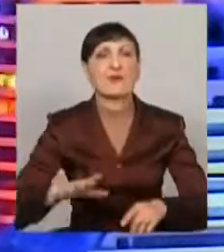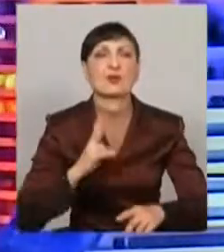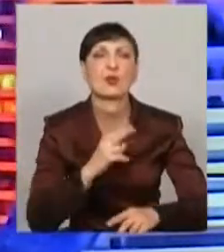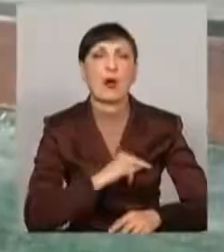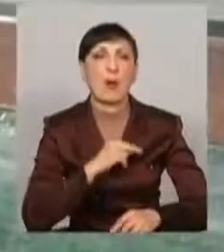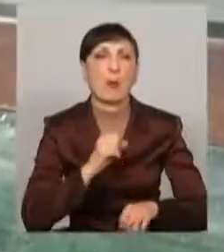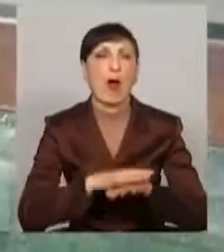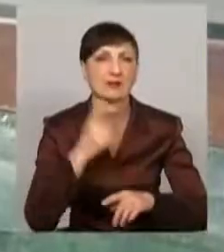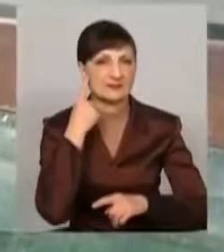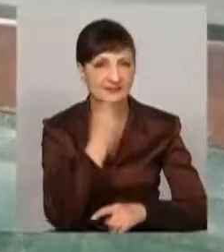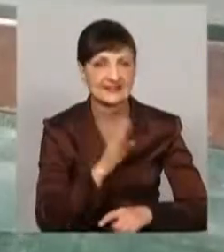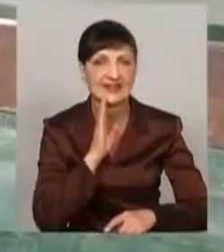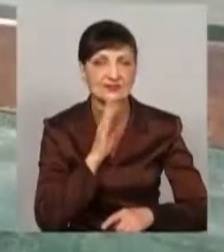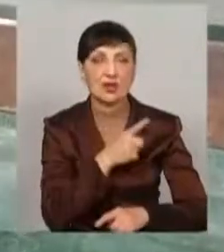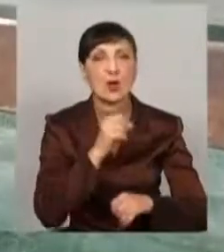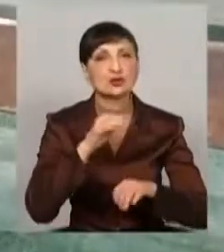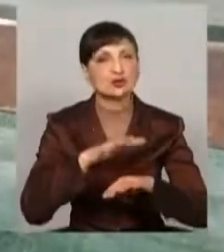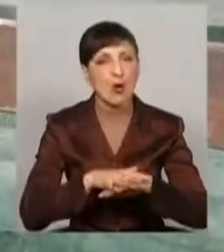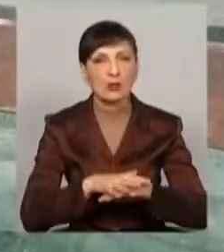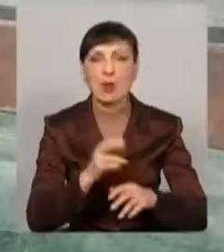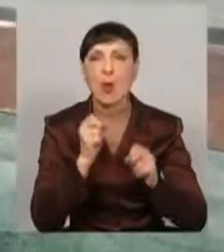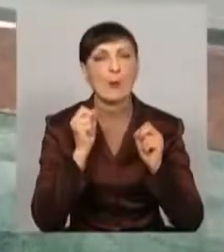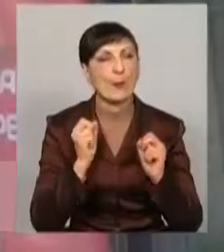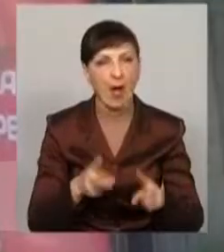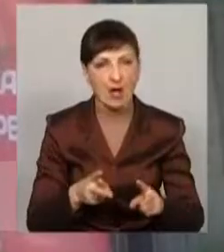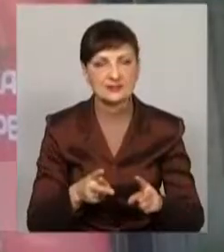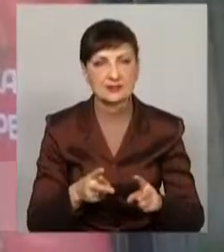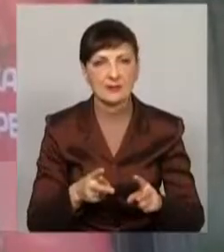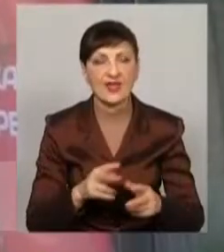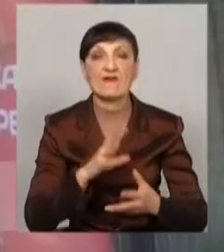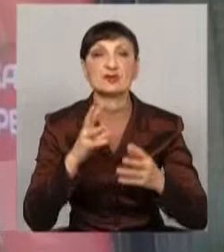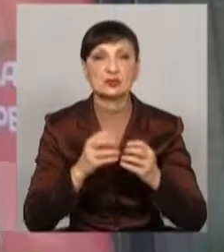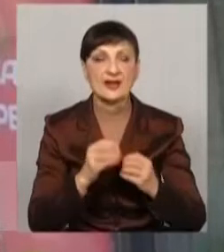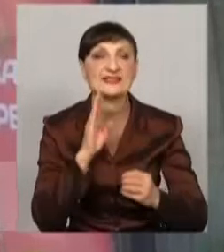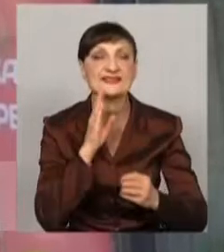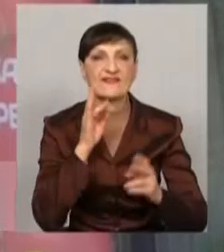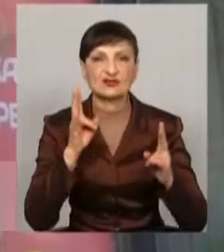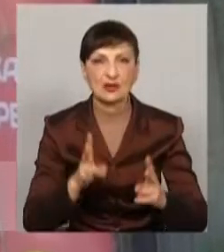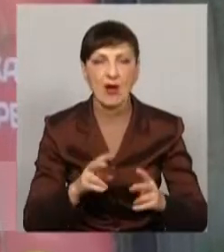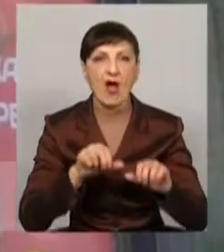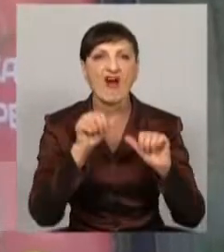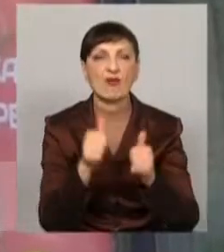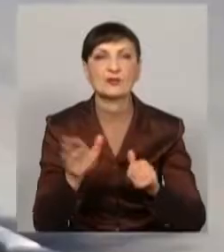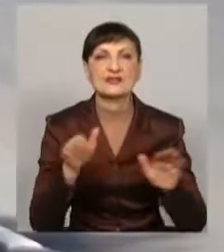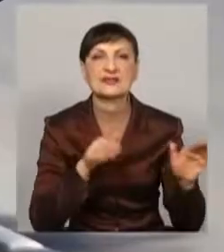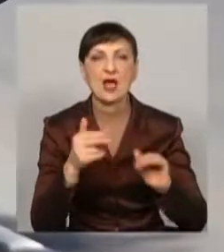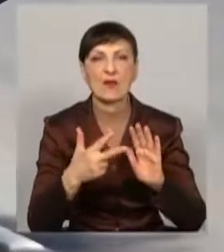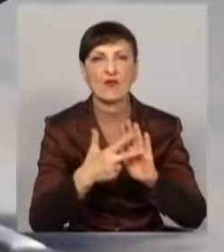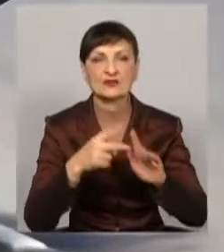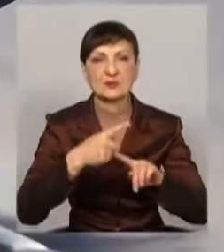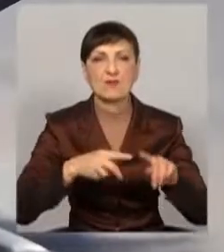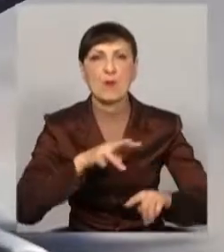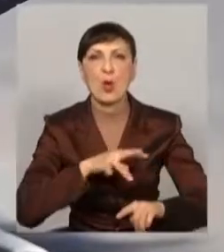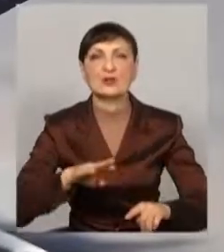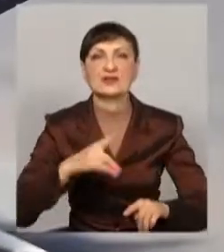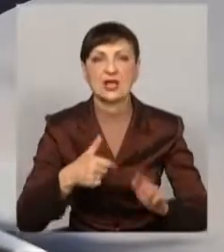позвонили женщине и сообщили, что ее счет находится под угрозой. В результате пострадавшая оформила займы на 8,5 миллионов